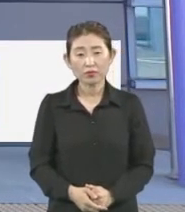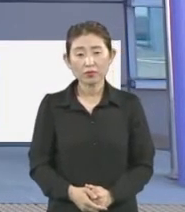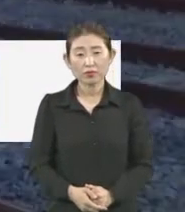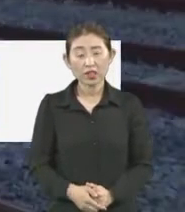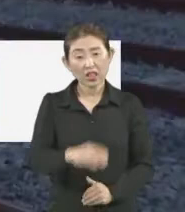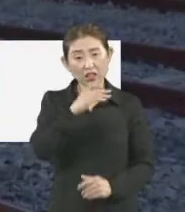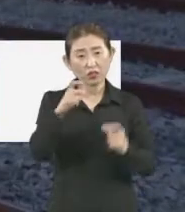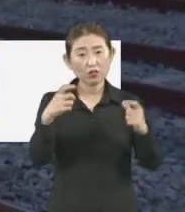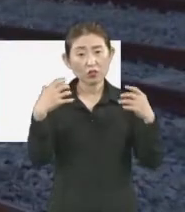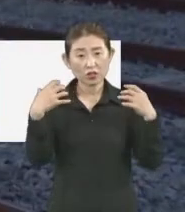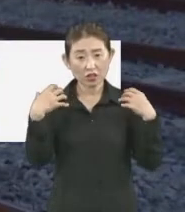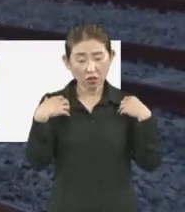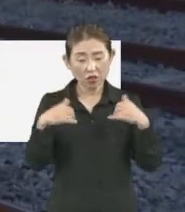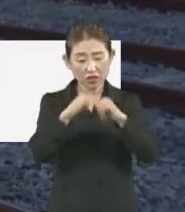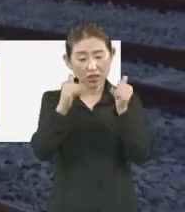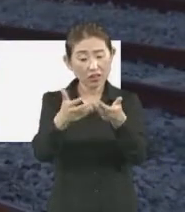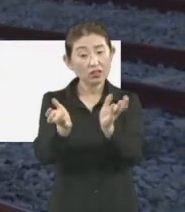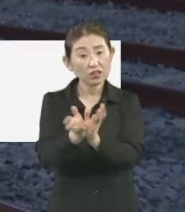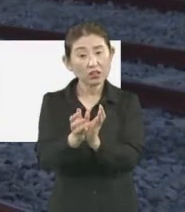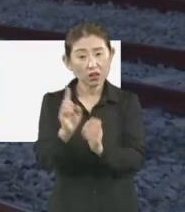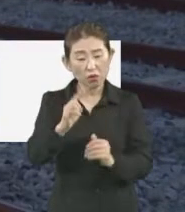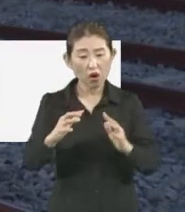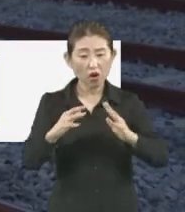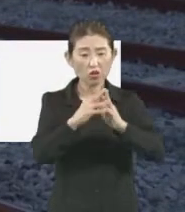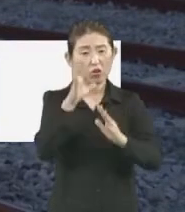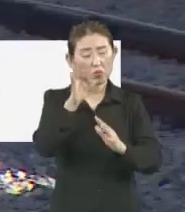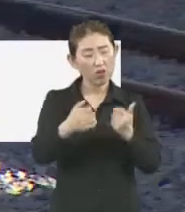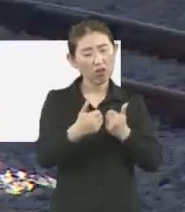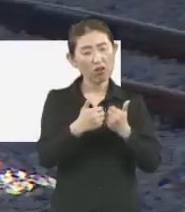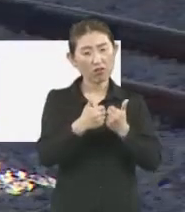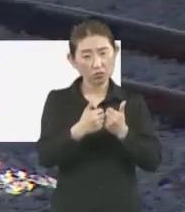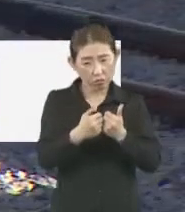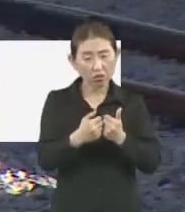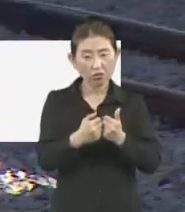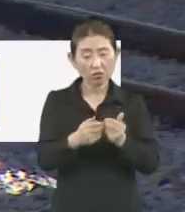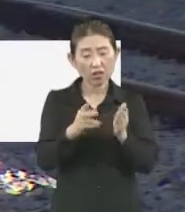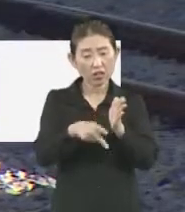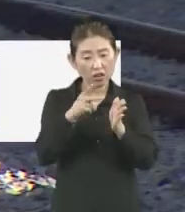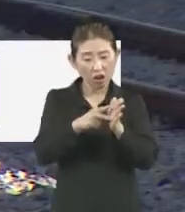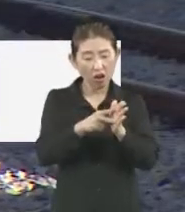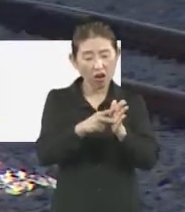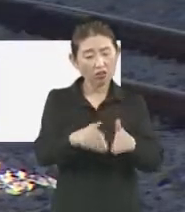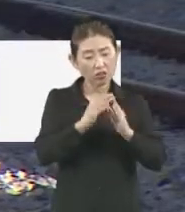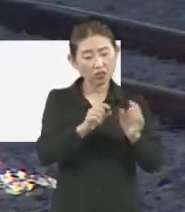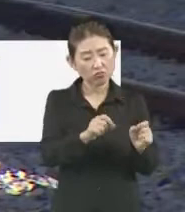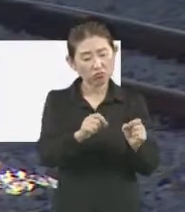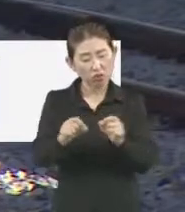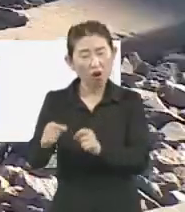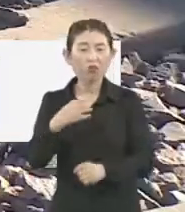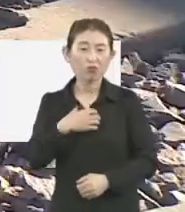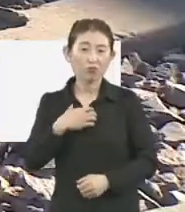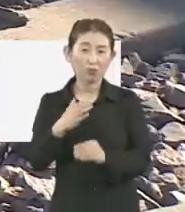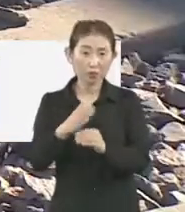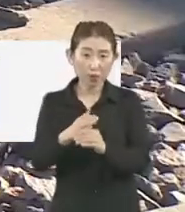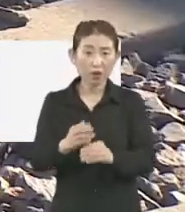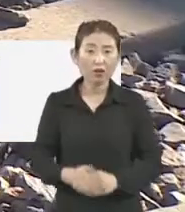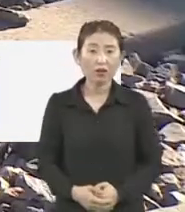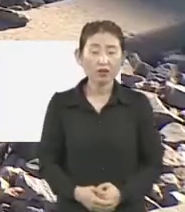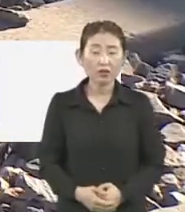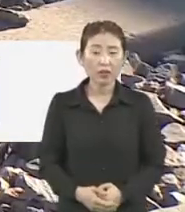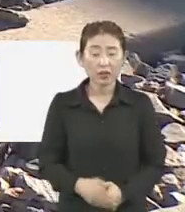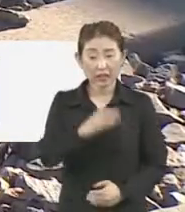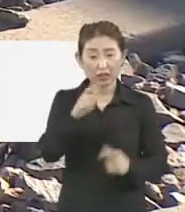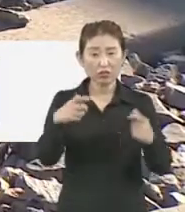예상 지역 사회 단체들은 건설비 갈등으로 인한 삽교 역사 건설이 지연 될 것을 우려하고 있고